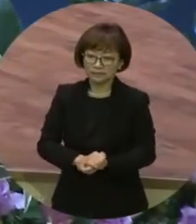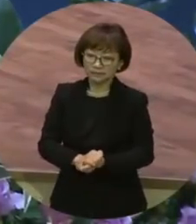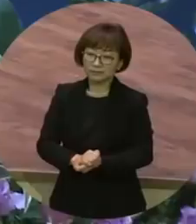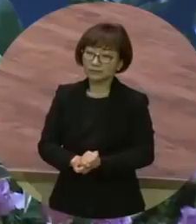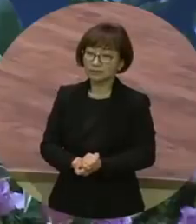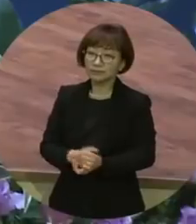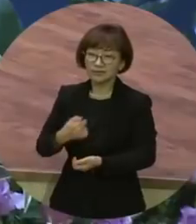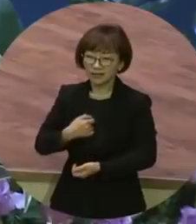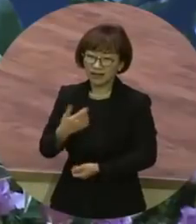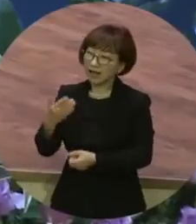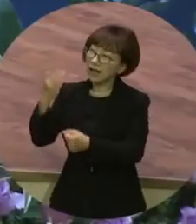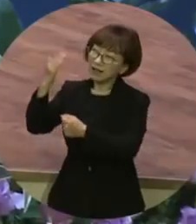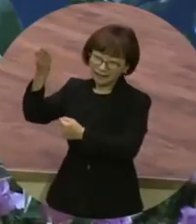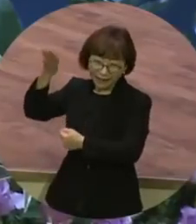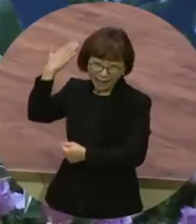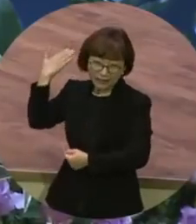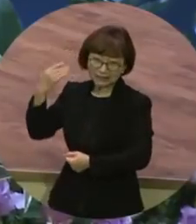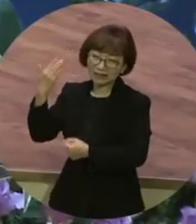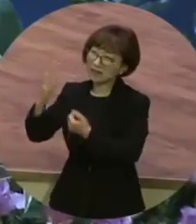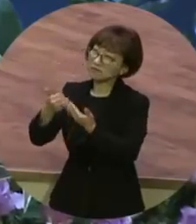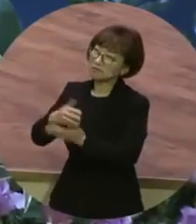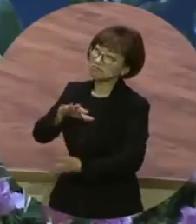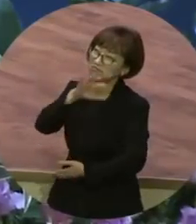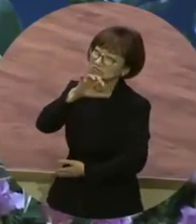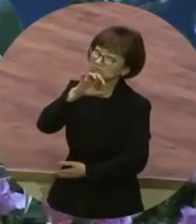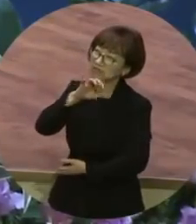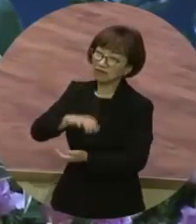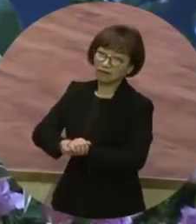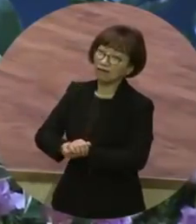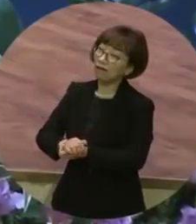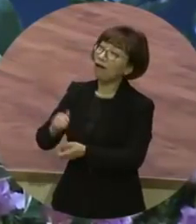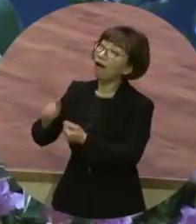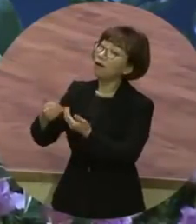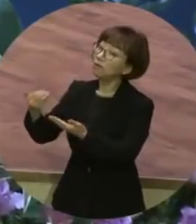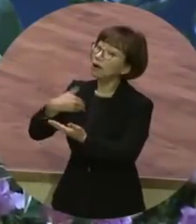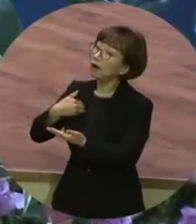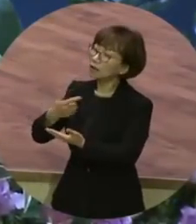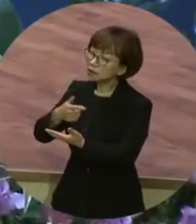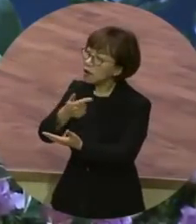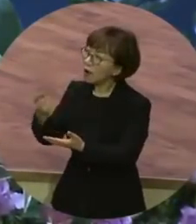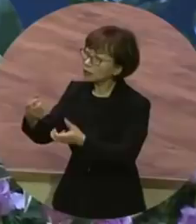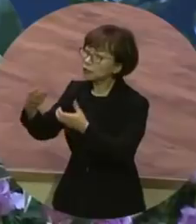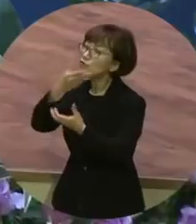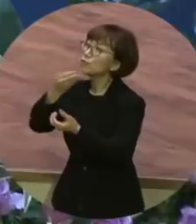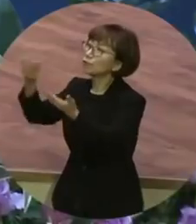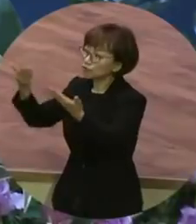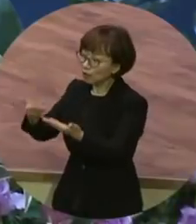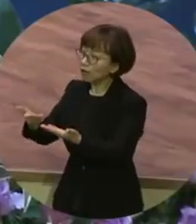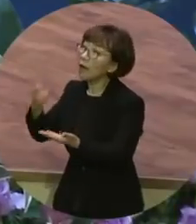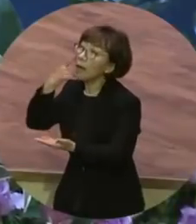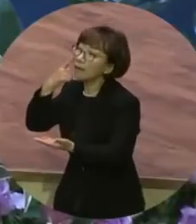막 나도 좋으세요 멋있게 버릴 테니까 막 이런 이상한 기도하고 그랬거든요.